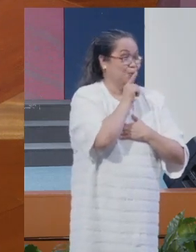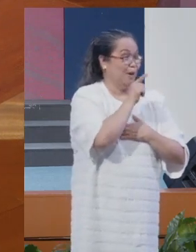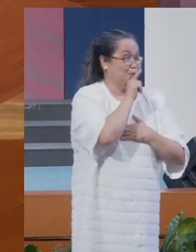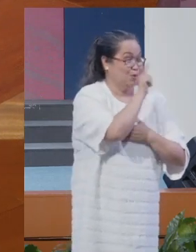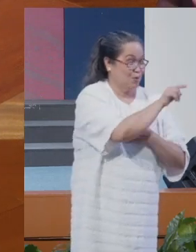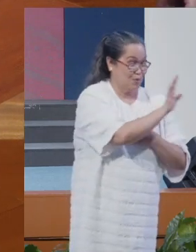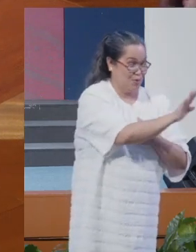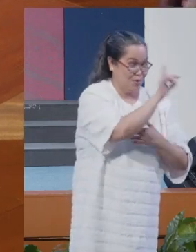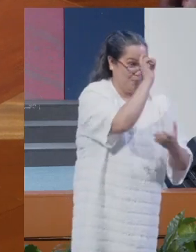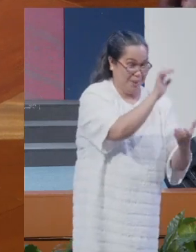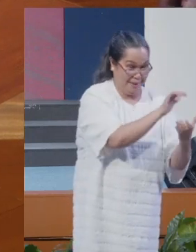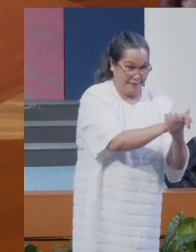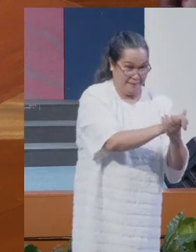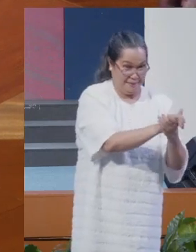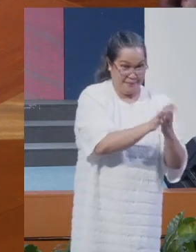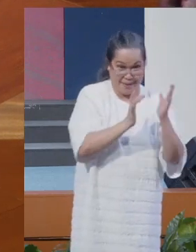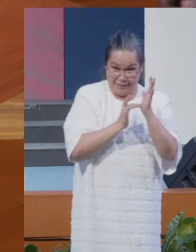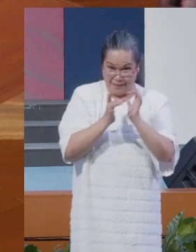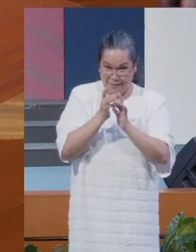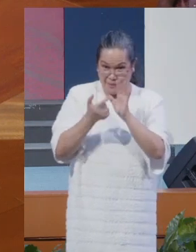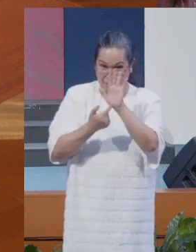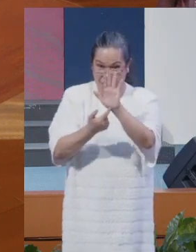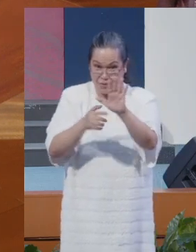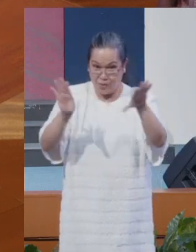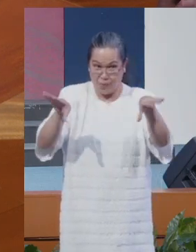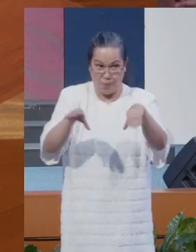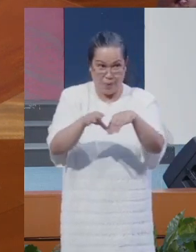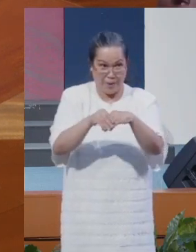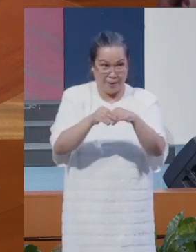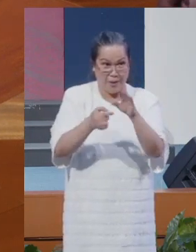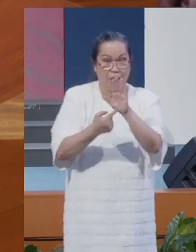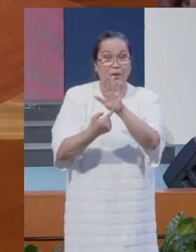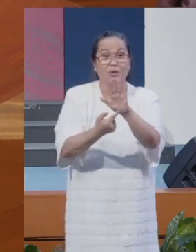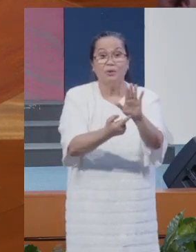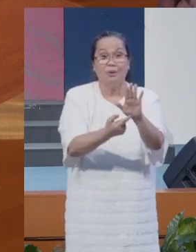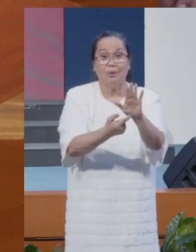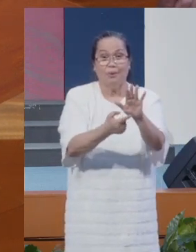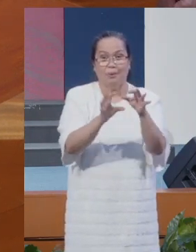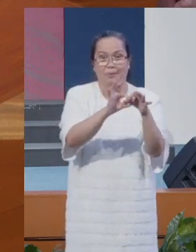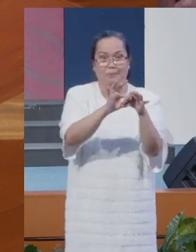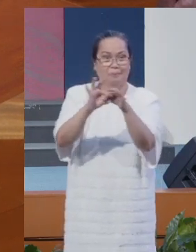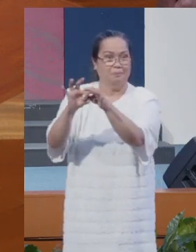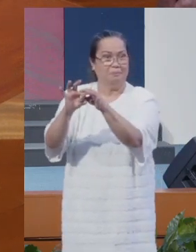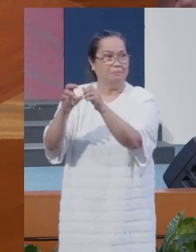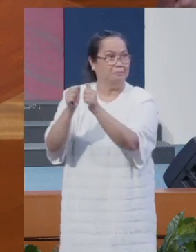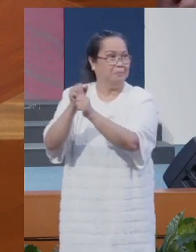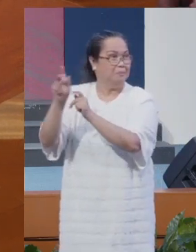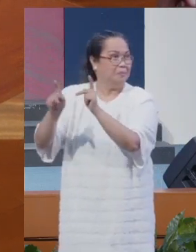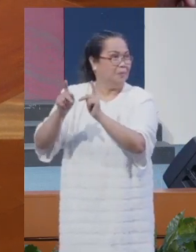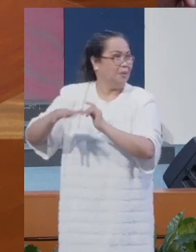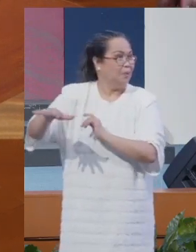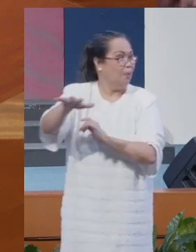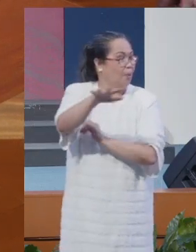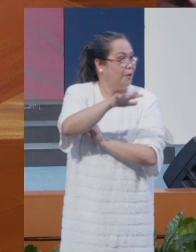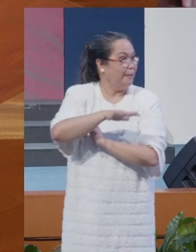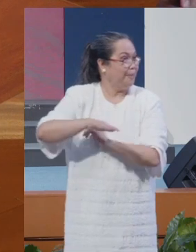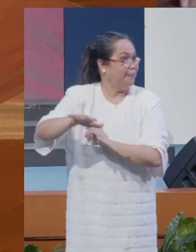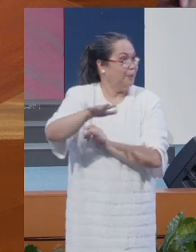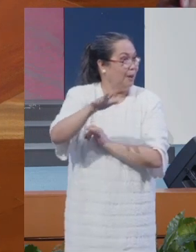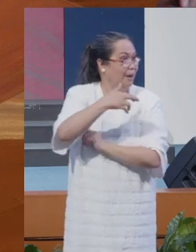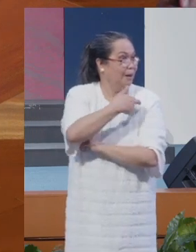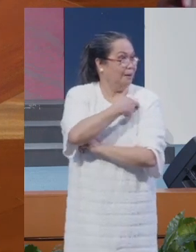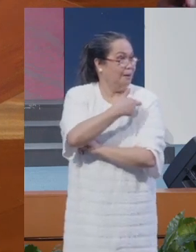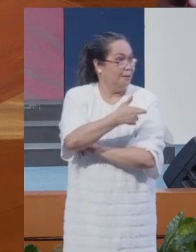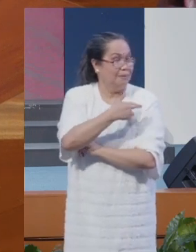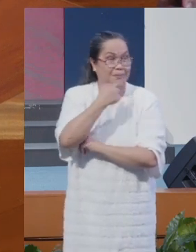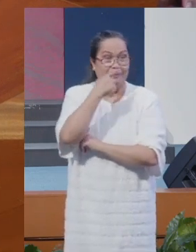Ang paggamit ni Jesus ng kasalan ay isang larawan ng kaugnayan niya sa kanyang iglesia. Di ba?